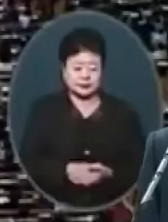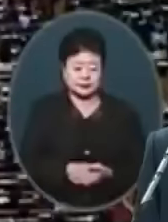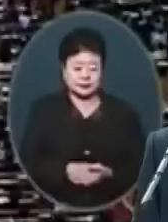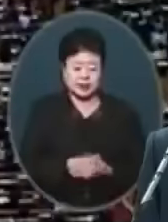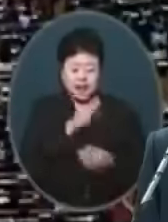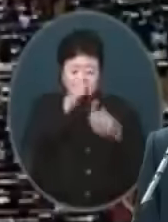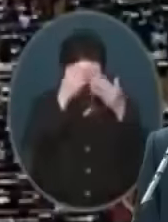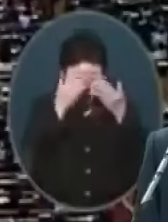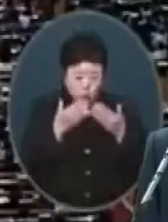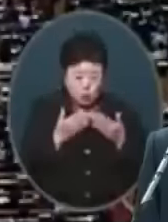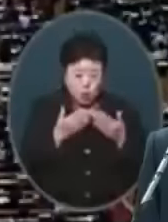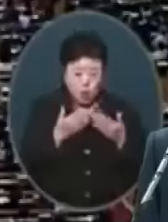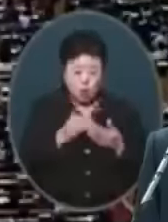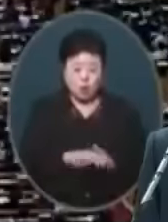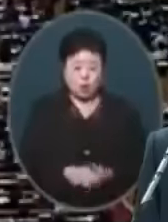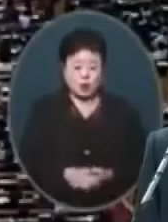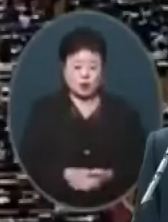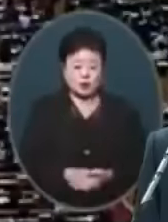교도소에